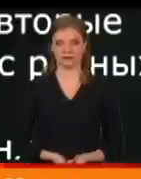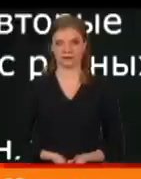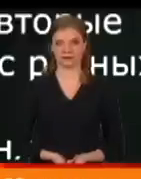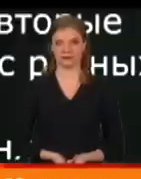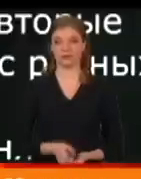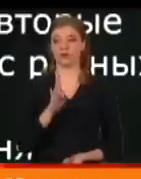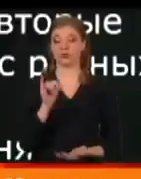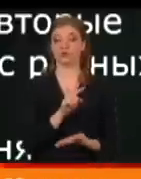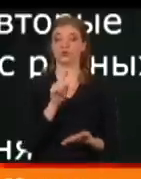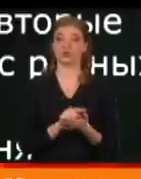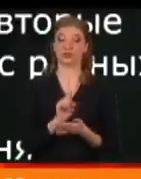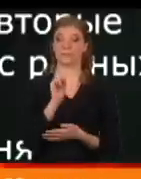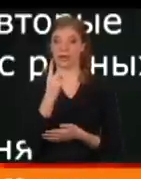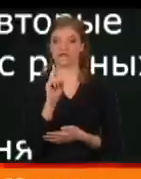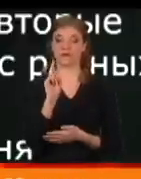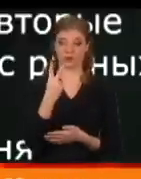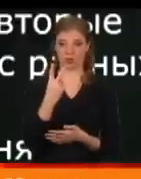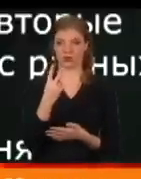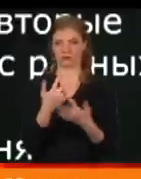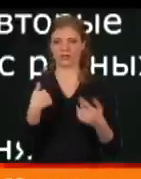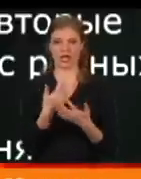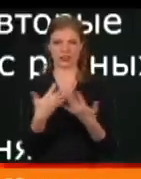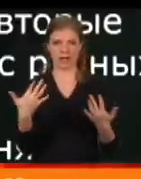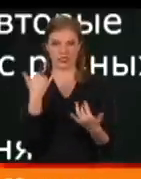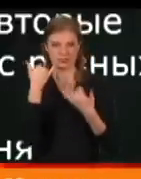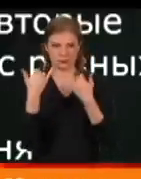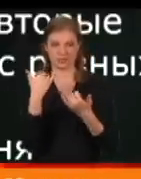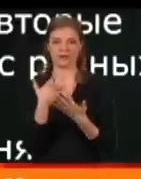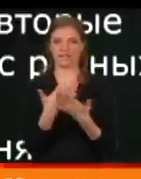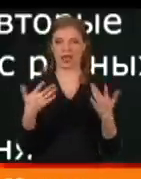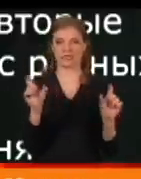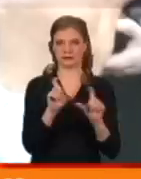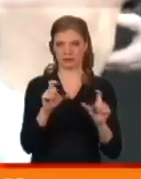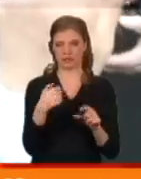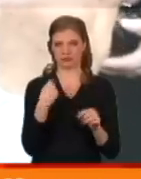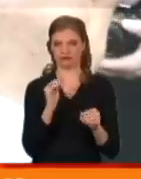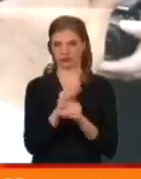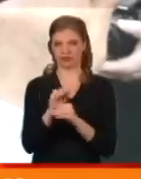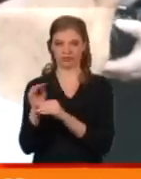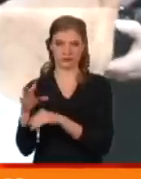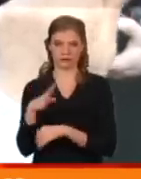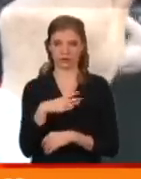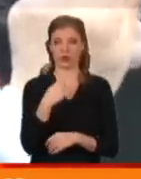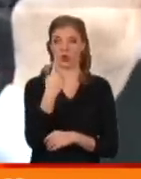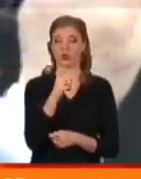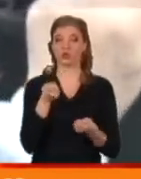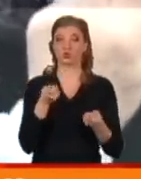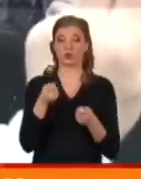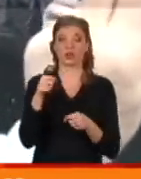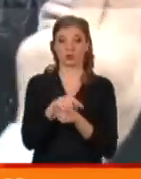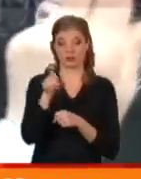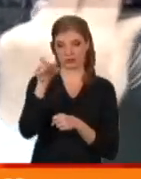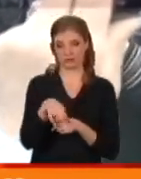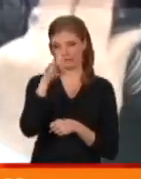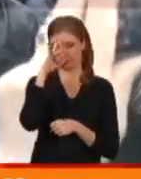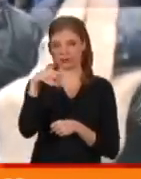Ну, даже и первые, и вторые прийти, потому что я с разных аппаратов в разных супермаркетах пополнял. Один з поміж кураторів замовлення –